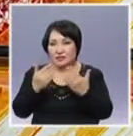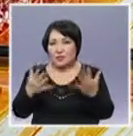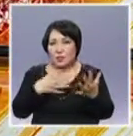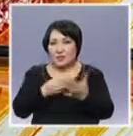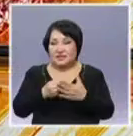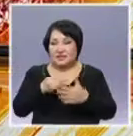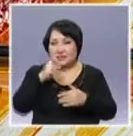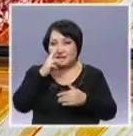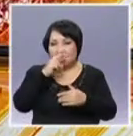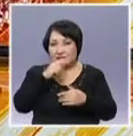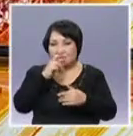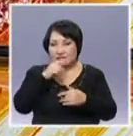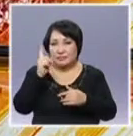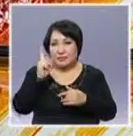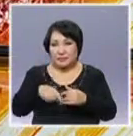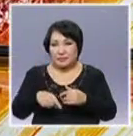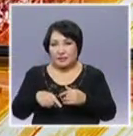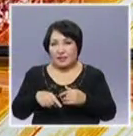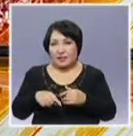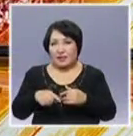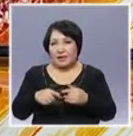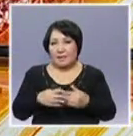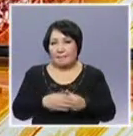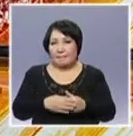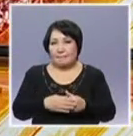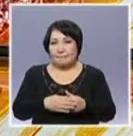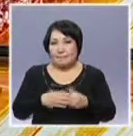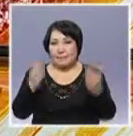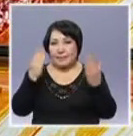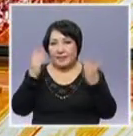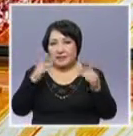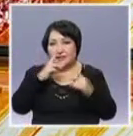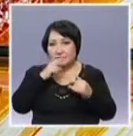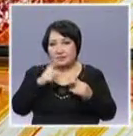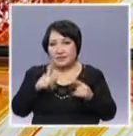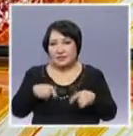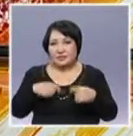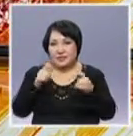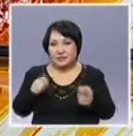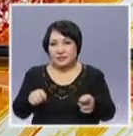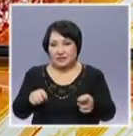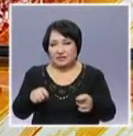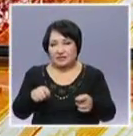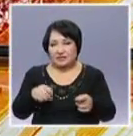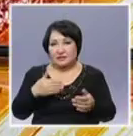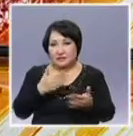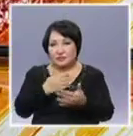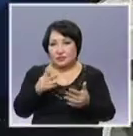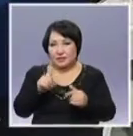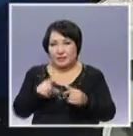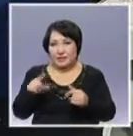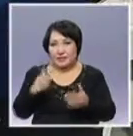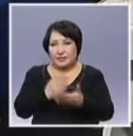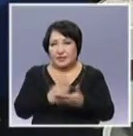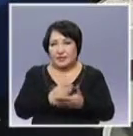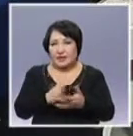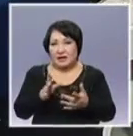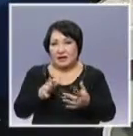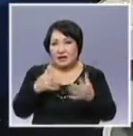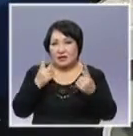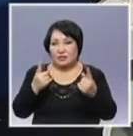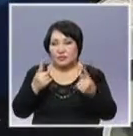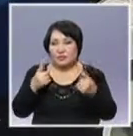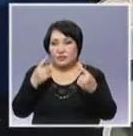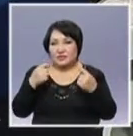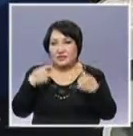қателіктерін біліп, білмей істеген қателіктерін түзетіп тапсырып жатқандар бар. Демек, үлкен сауда орталықтарында орналасқан